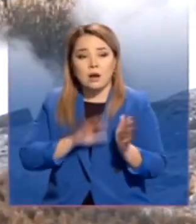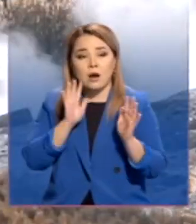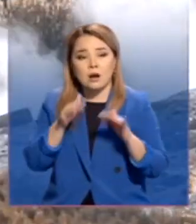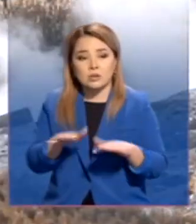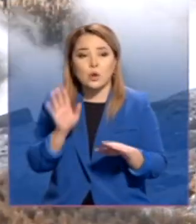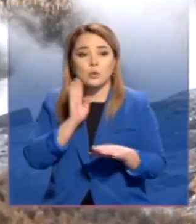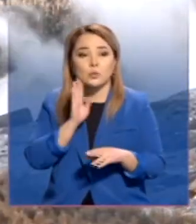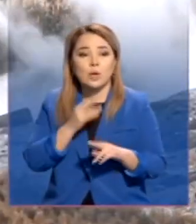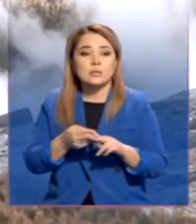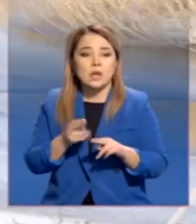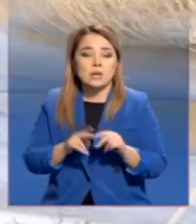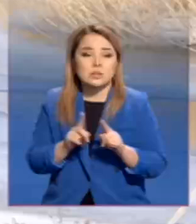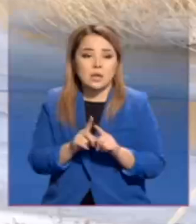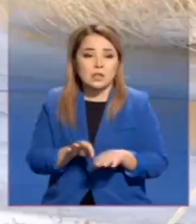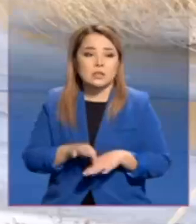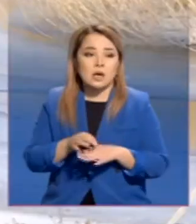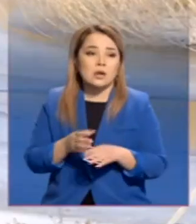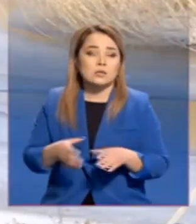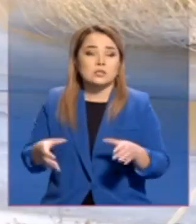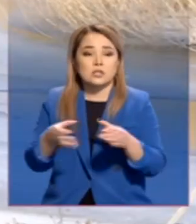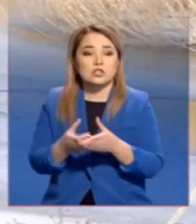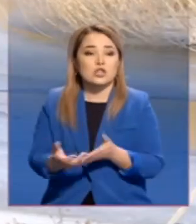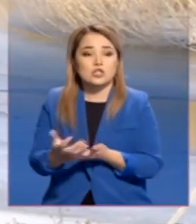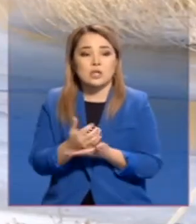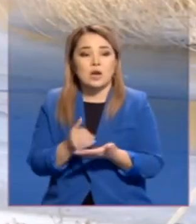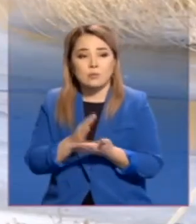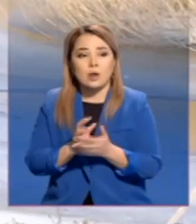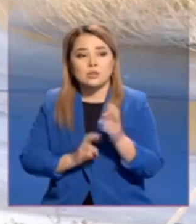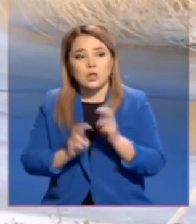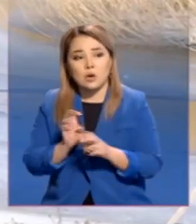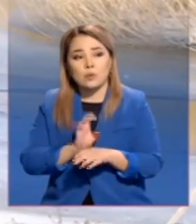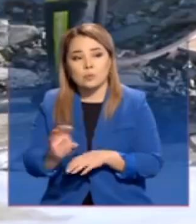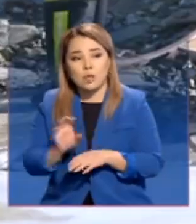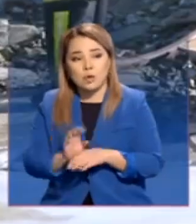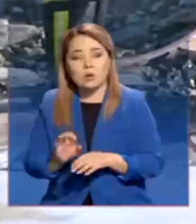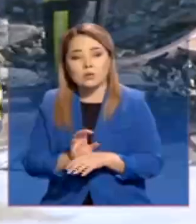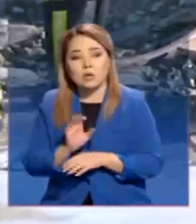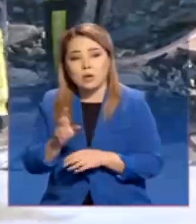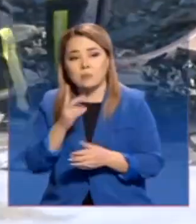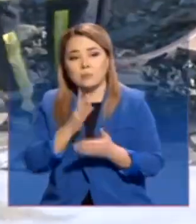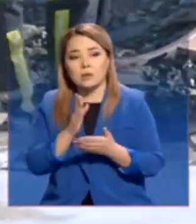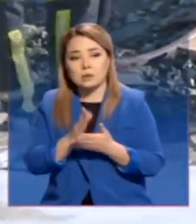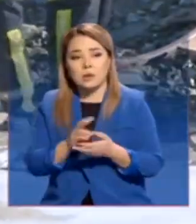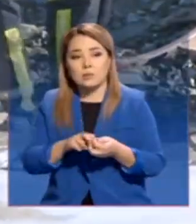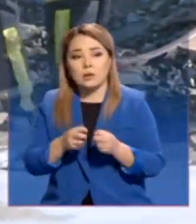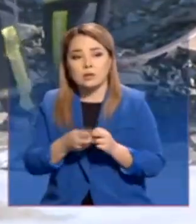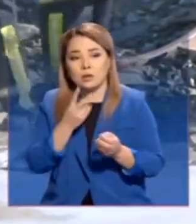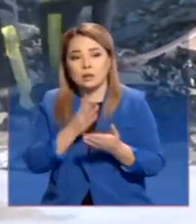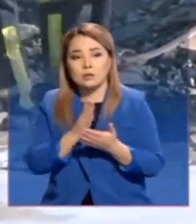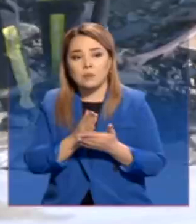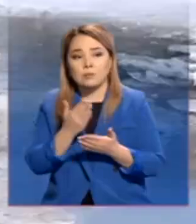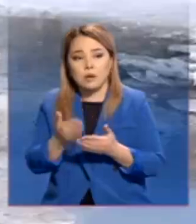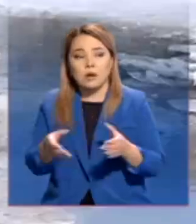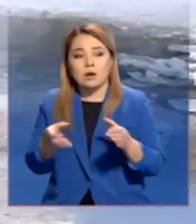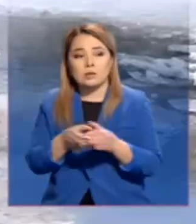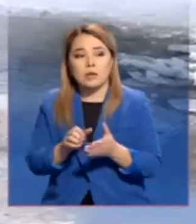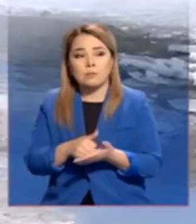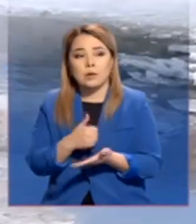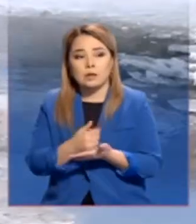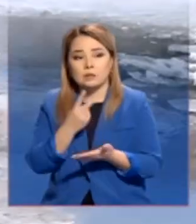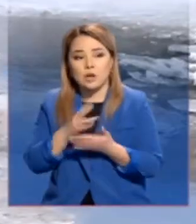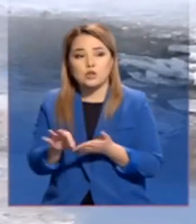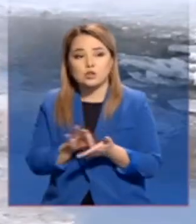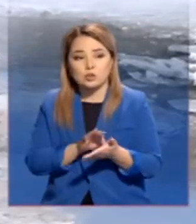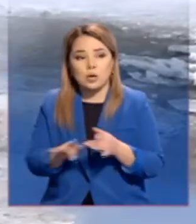теңізінің суы осы арналарда жиналып, ары қарай зауыттағы су тұшту қондырғыларына жіберілетін. Мәселе туындаған кезде комбинат басшылығы